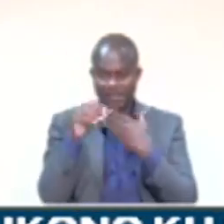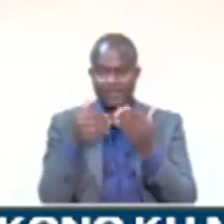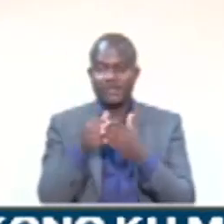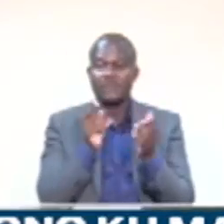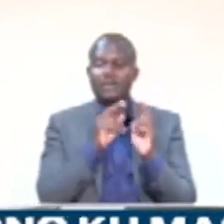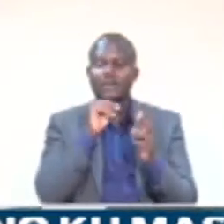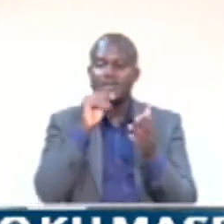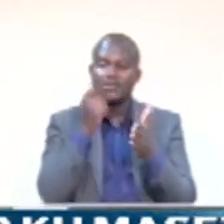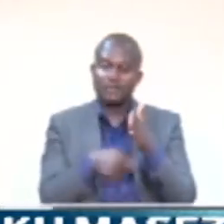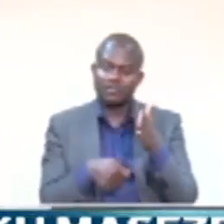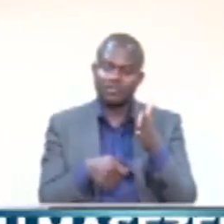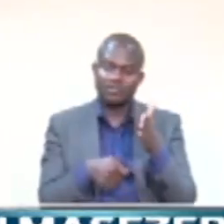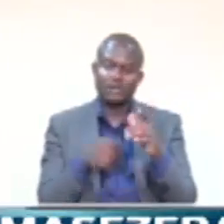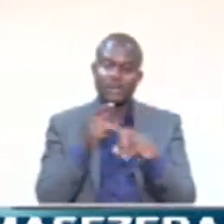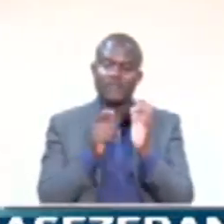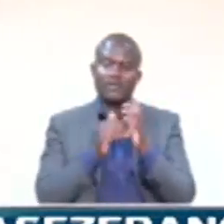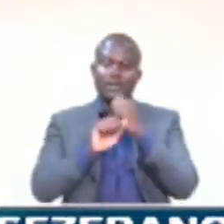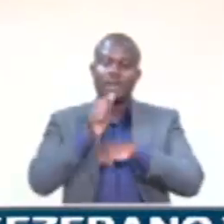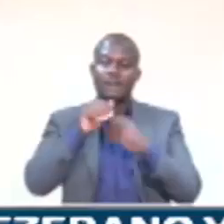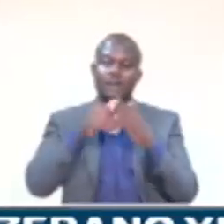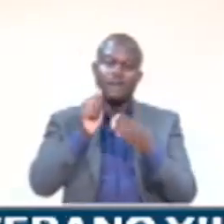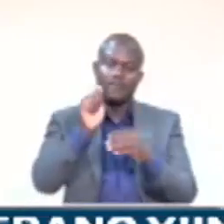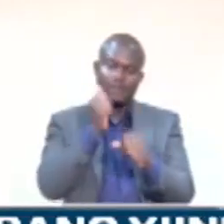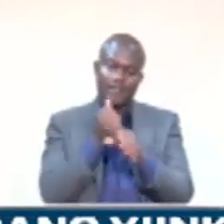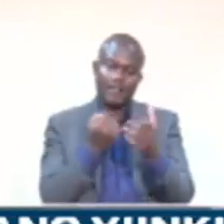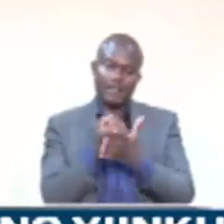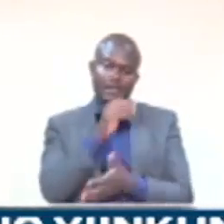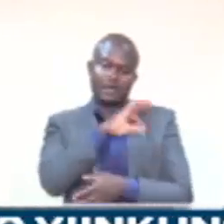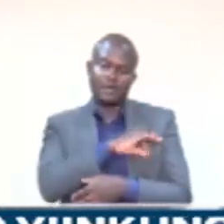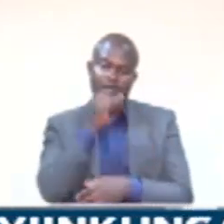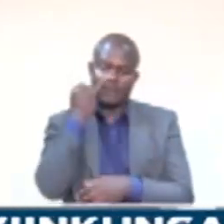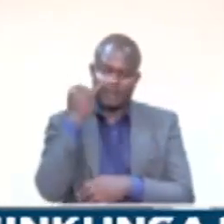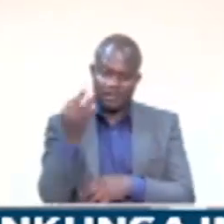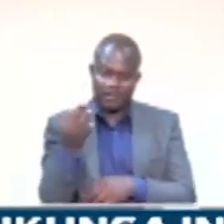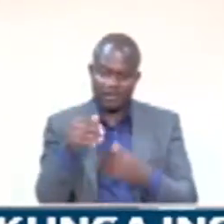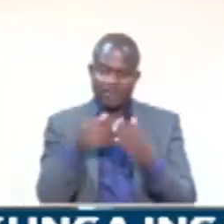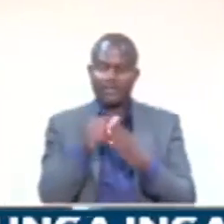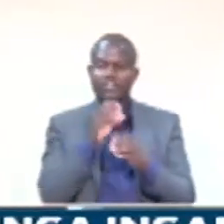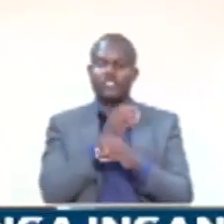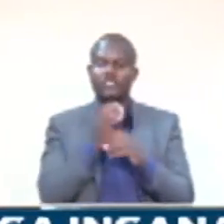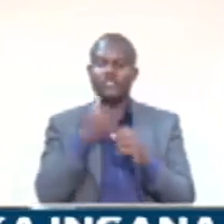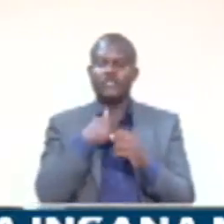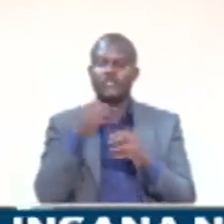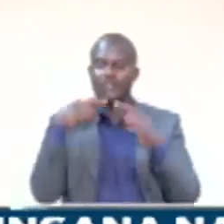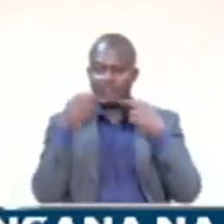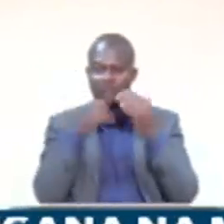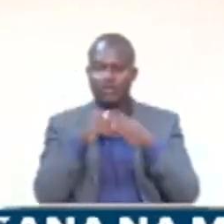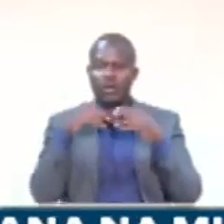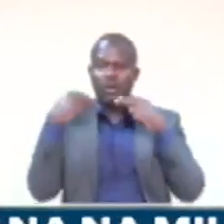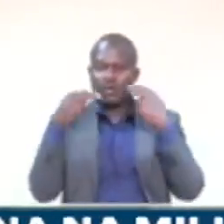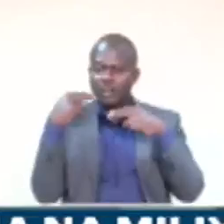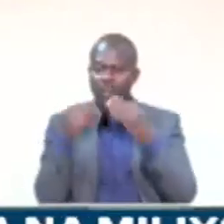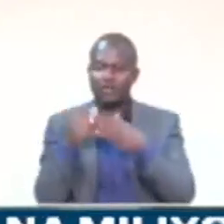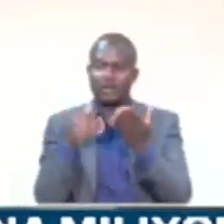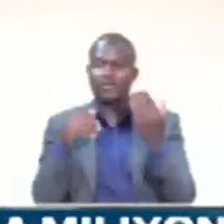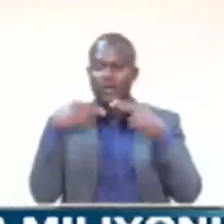ntabwo bisoreshwa. Ariko ibikorwa bakora bibyara inyungu, niba Ingirize ifite resitora cyangwa ifite hoteli,